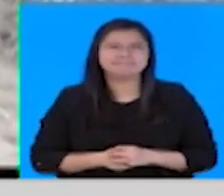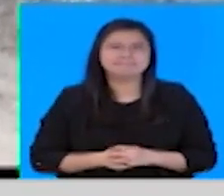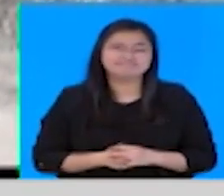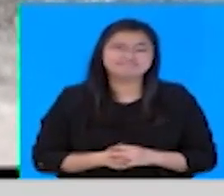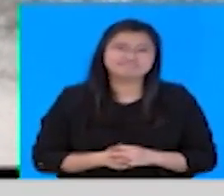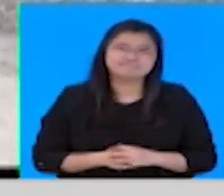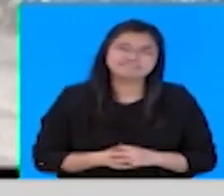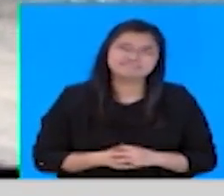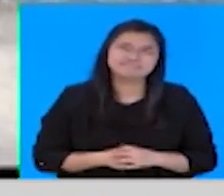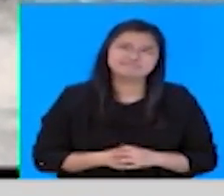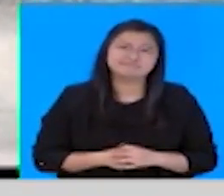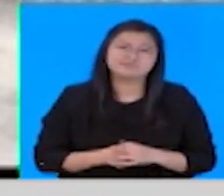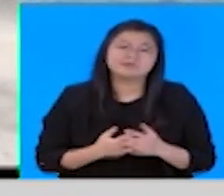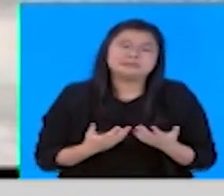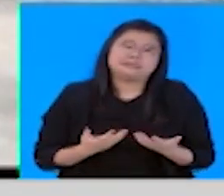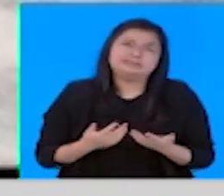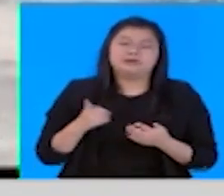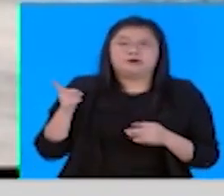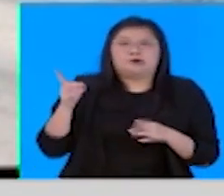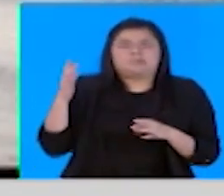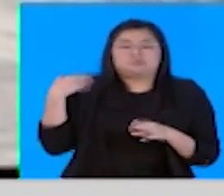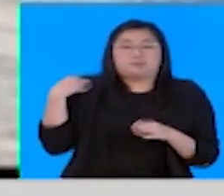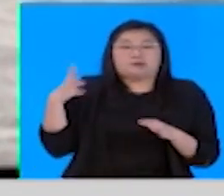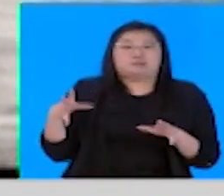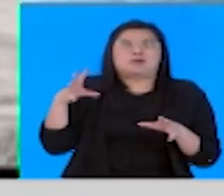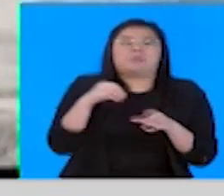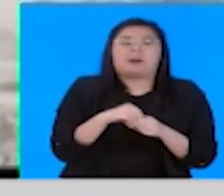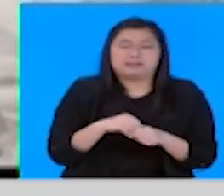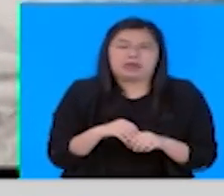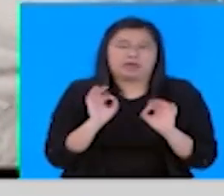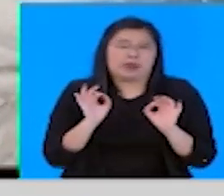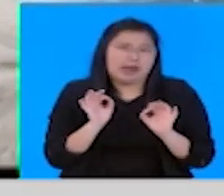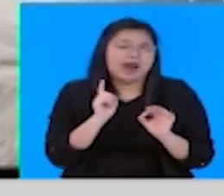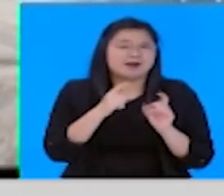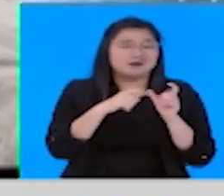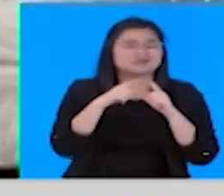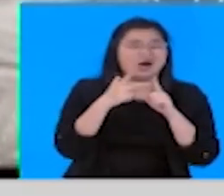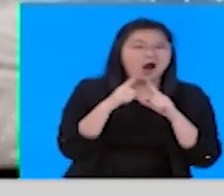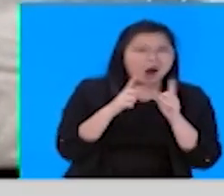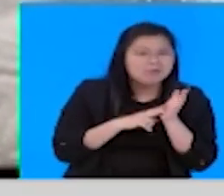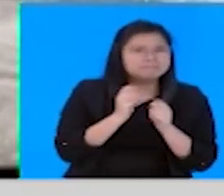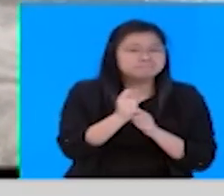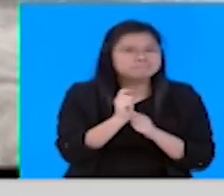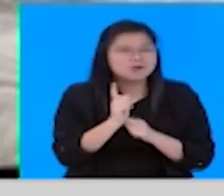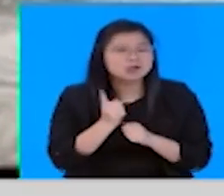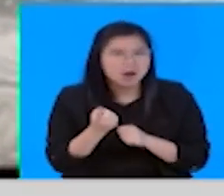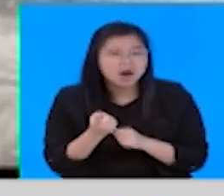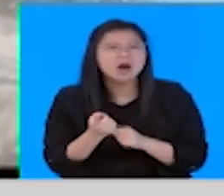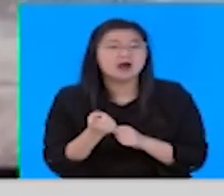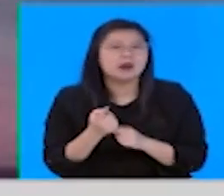mereka juga memiliki saham yang cukup besar dalam pertambangan pertahan batubara yang ada di Kalimantan Selatan